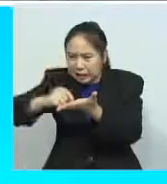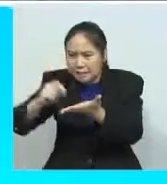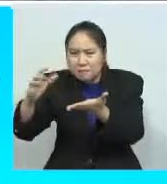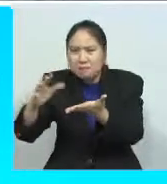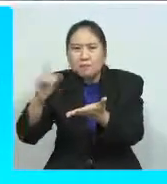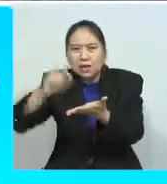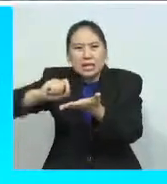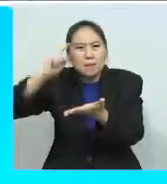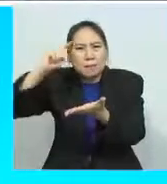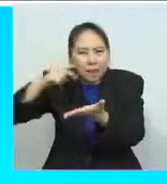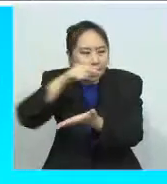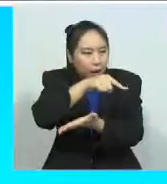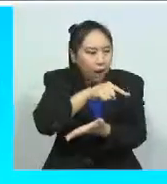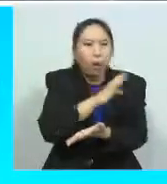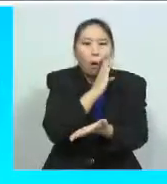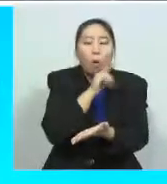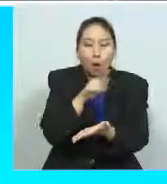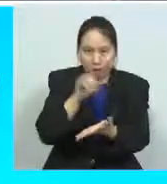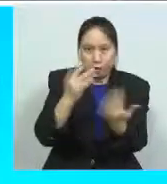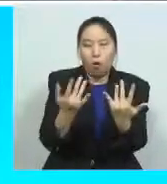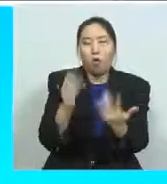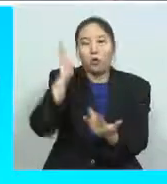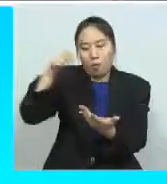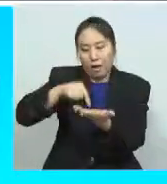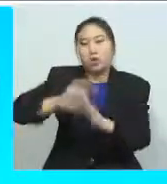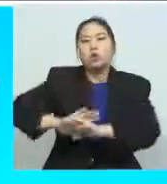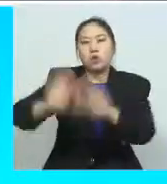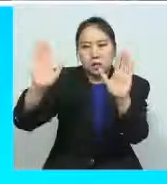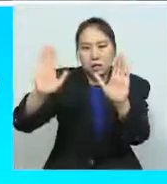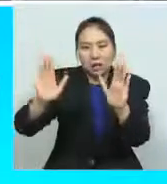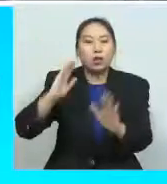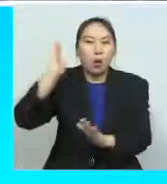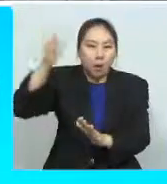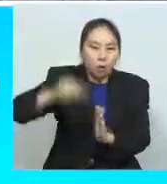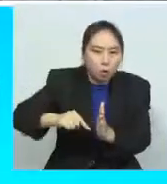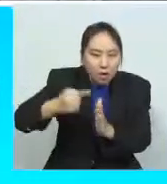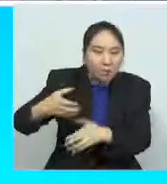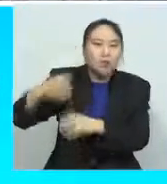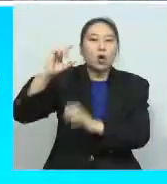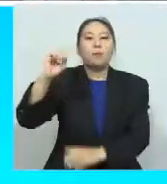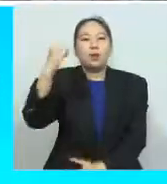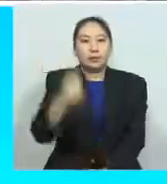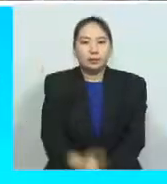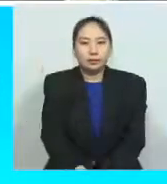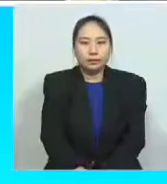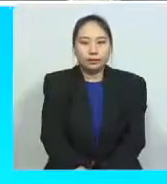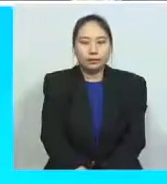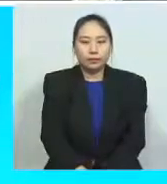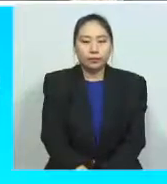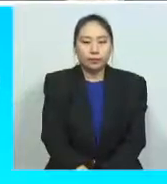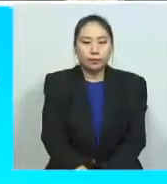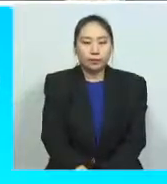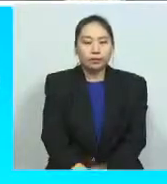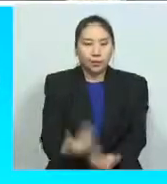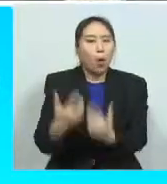พิกถอนการอนุญาตไปกระบวนการก็ต้องไปเริ่มใหม ่ทุกคนอาจจะพูดว่า จะถอนไปก็ใช่ให้อุตส